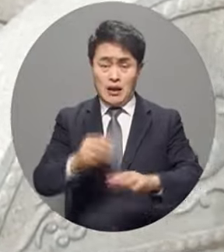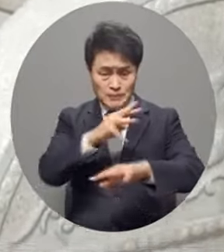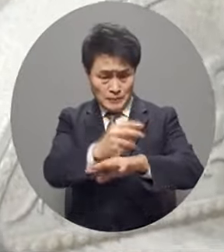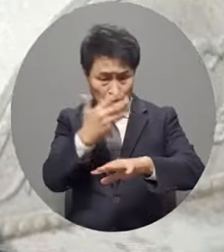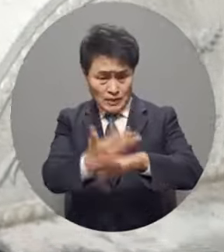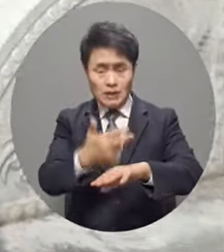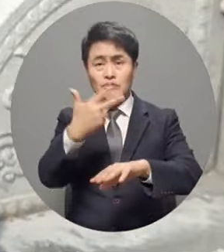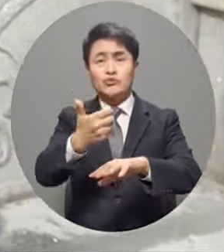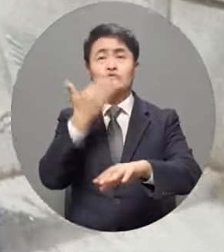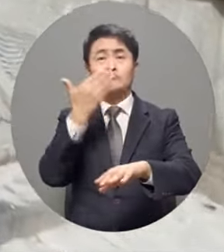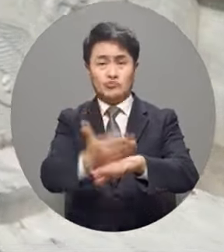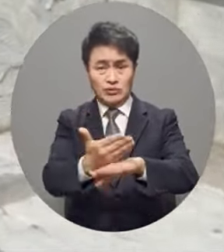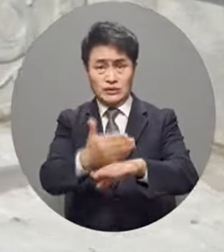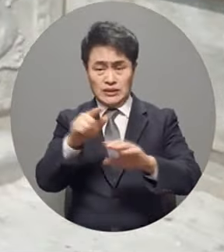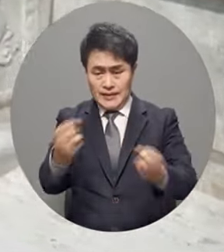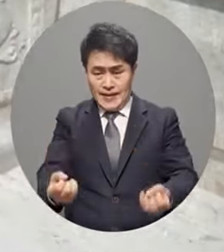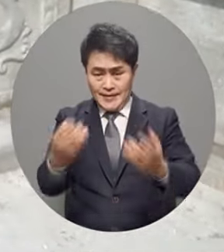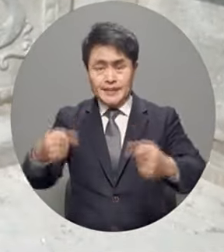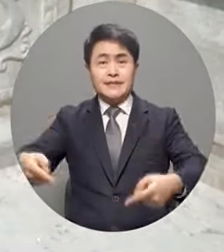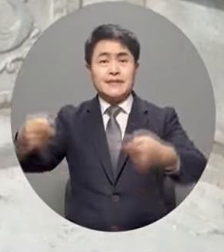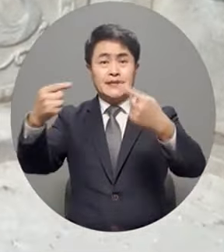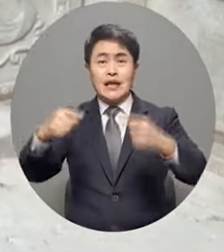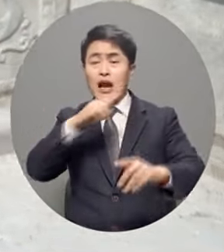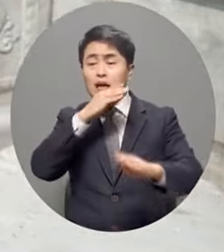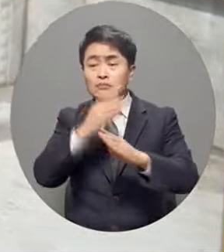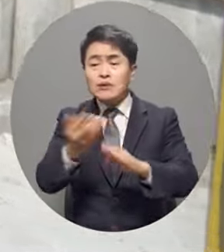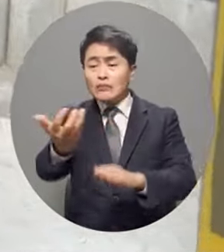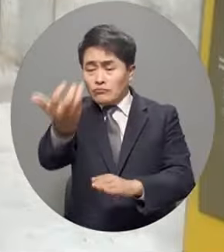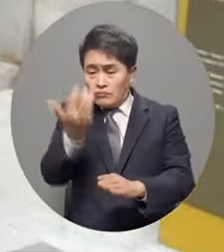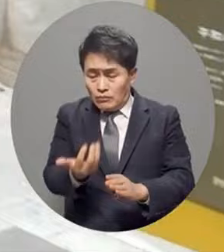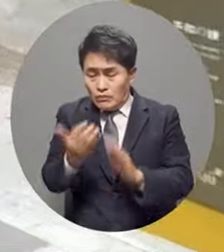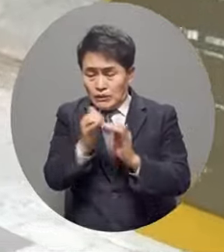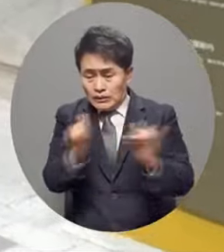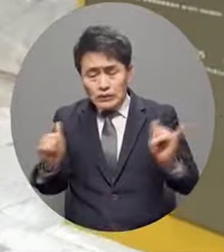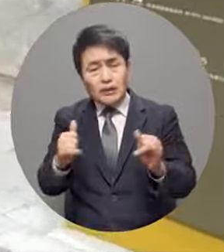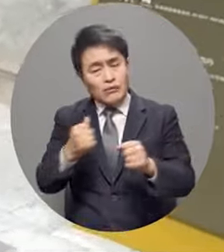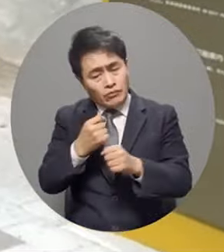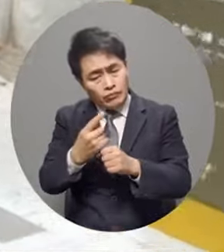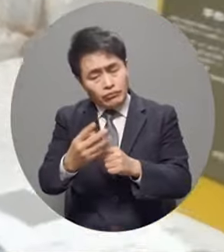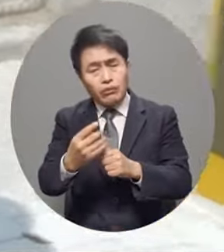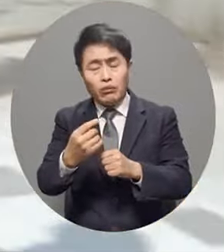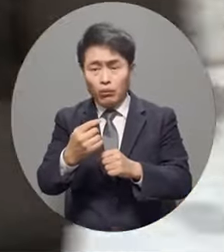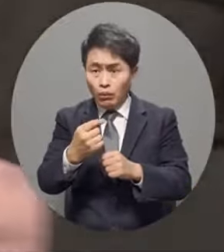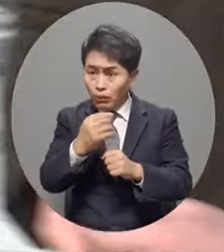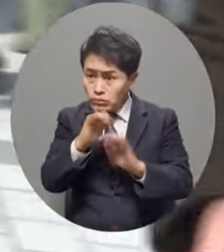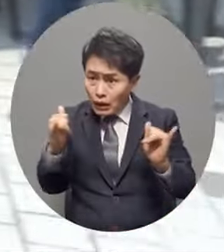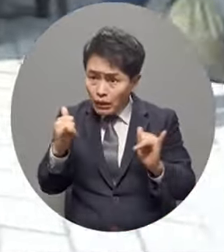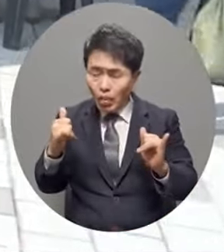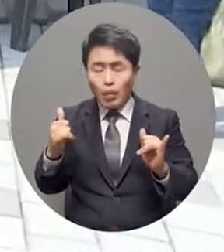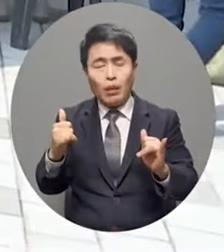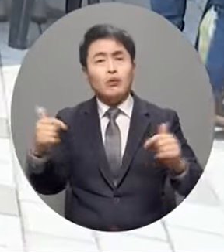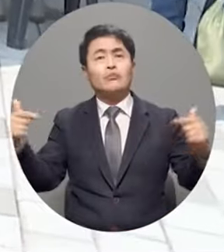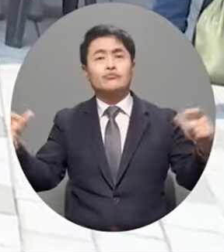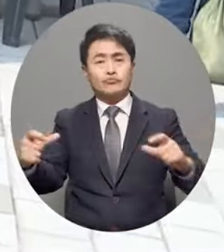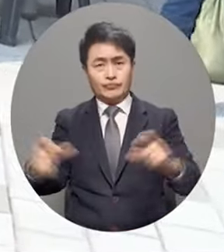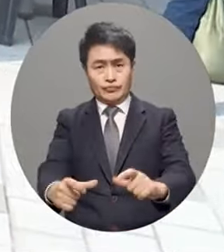79년이 되면서 이곳 행사에 참여하는 이북 실향민들은 해가 갈수록 눈에 띄게 줄어들고 있다고 합니다.